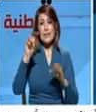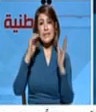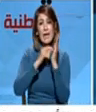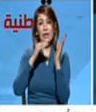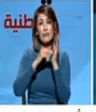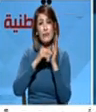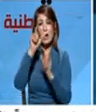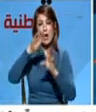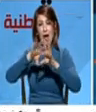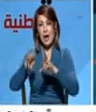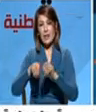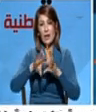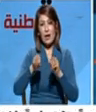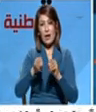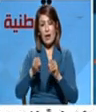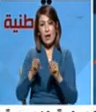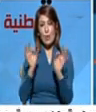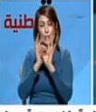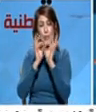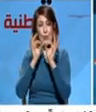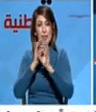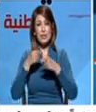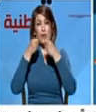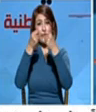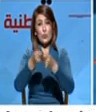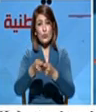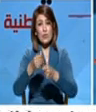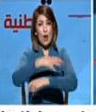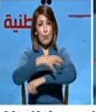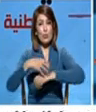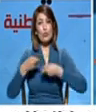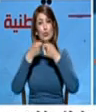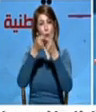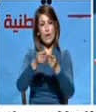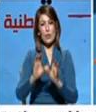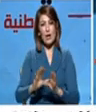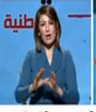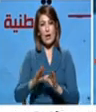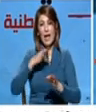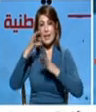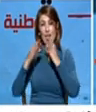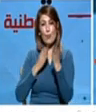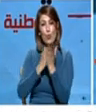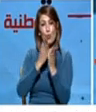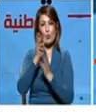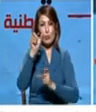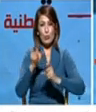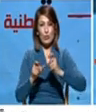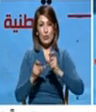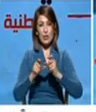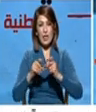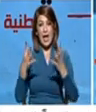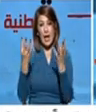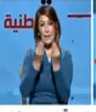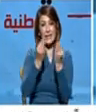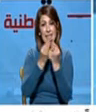مقديشو ونحب الجميع يقول اللي البريد التنسيق معناه بالتنسيق مع وزاره الشؤون الاجتماعيه